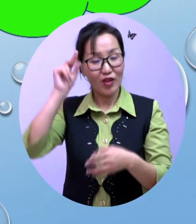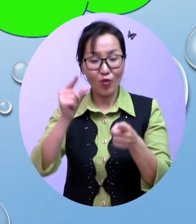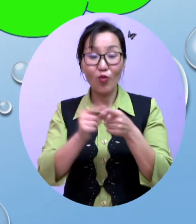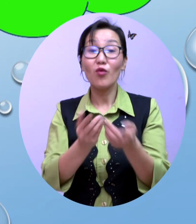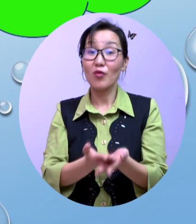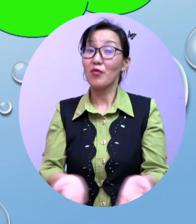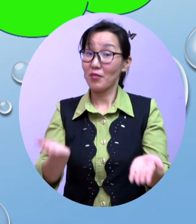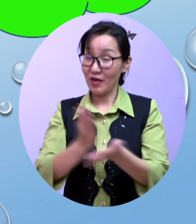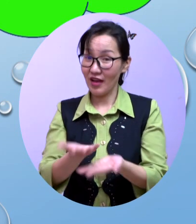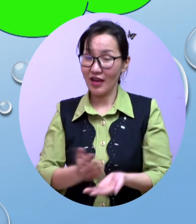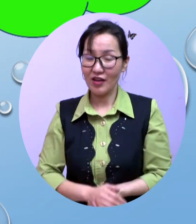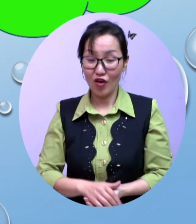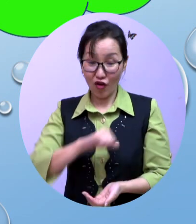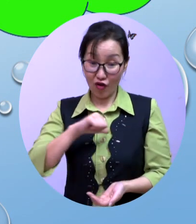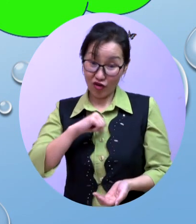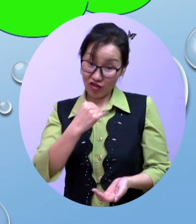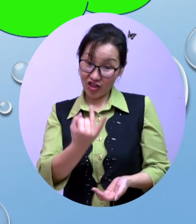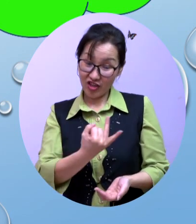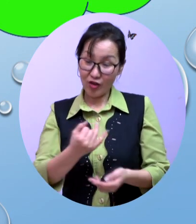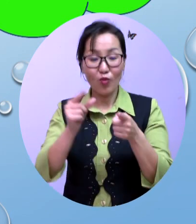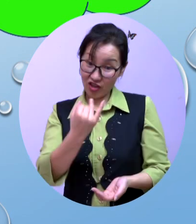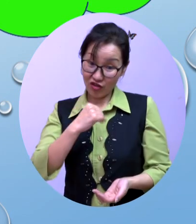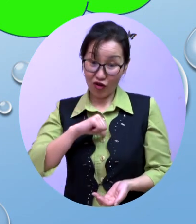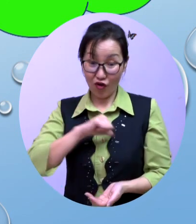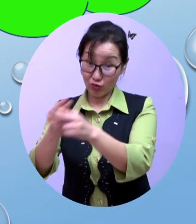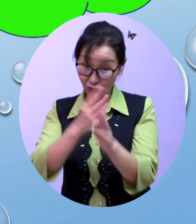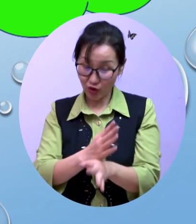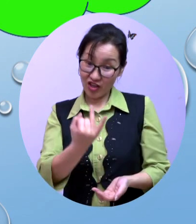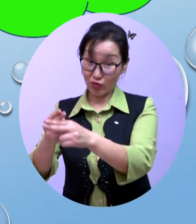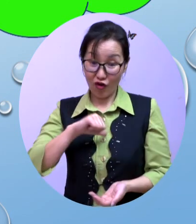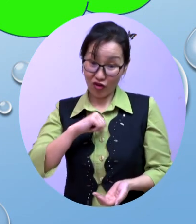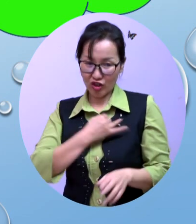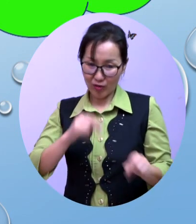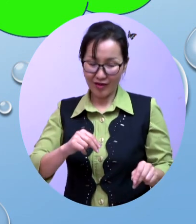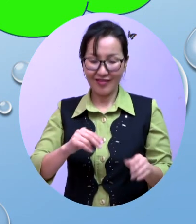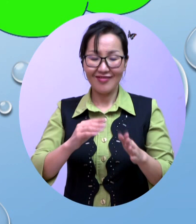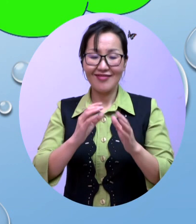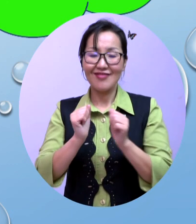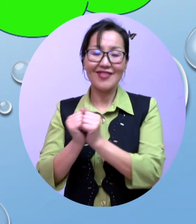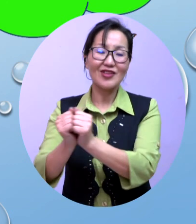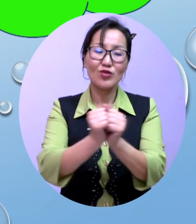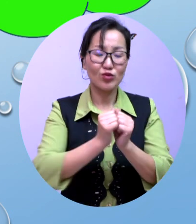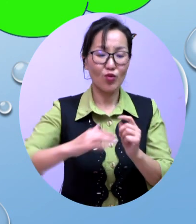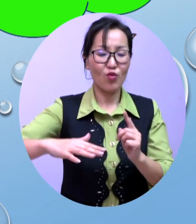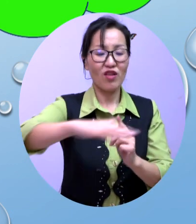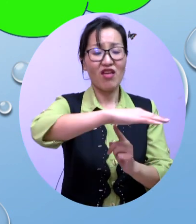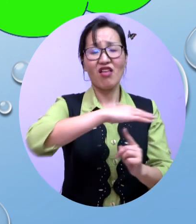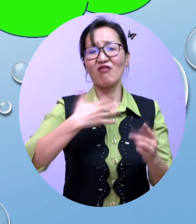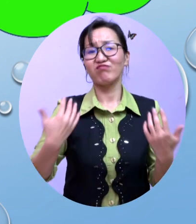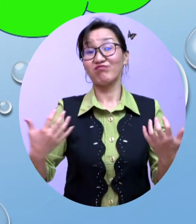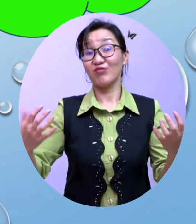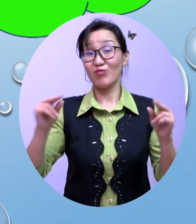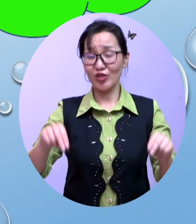За, мөн бусдад туслах нь өөртөө итгэлтэй болох, найз нөхдийн хүрээ тэлэх, сайн үйл хийх, урам зориг